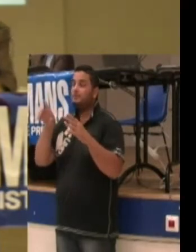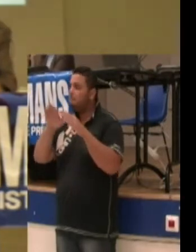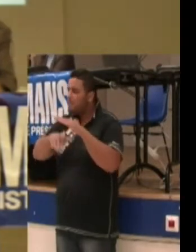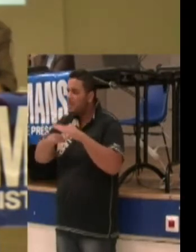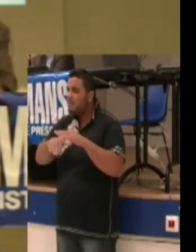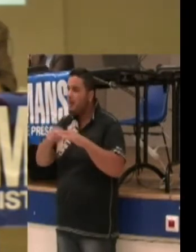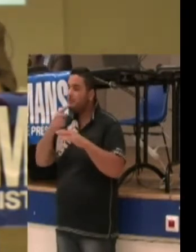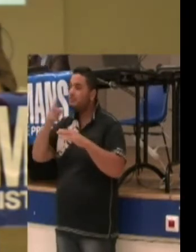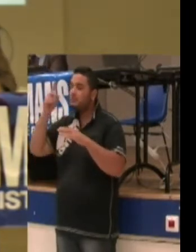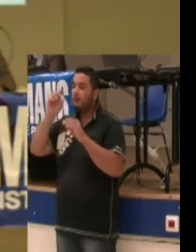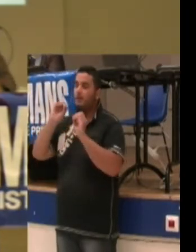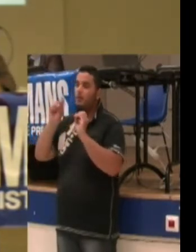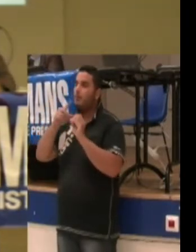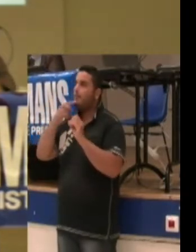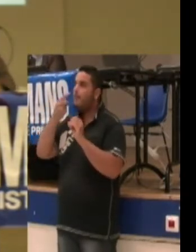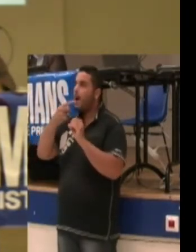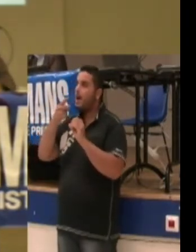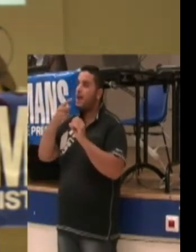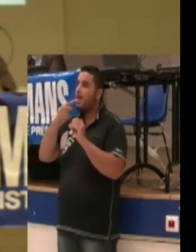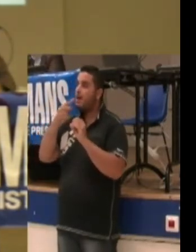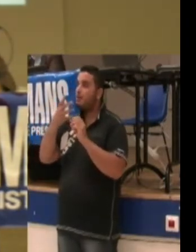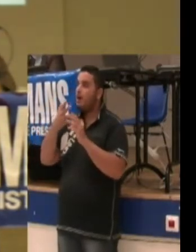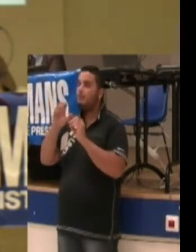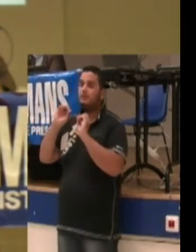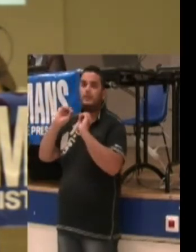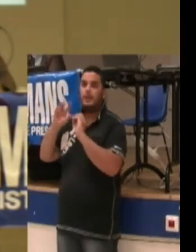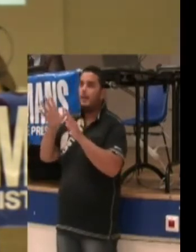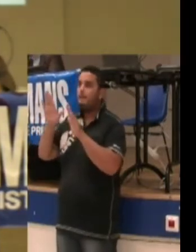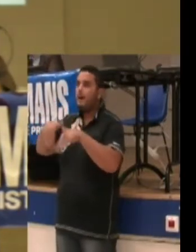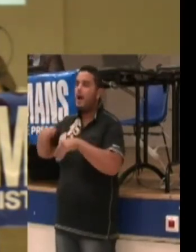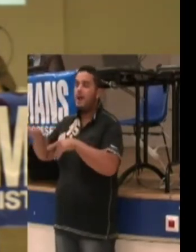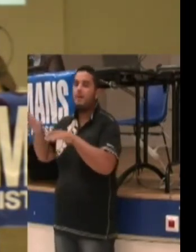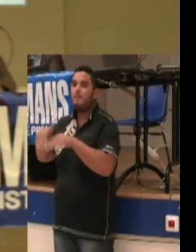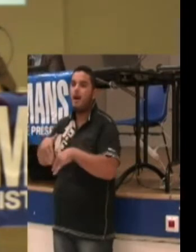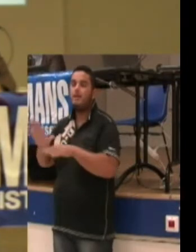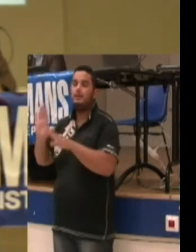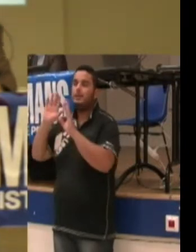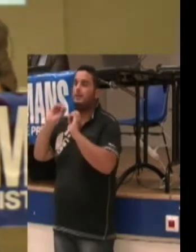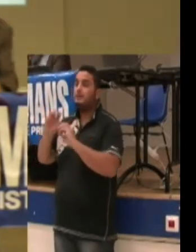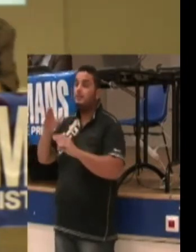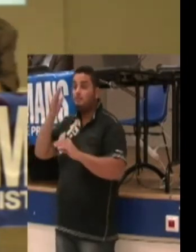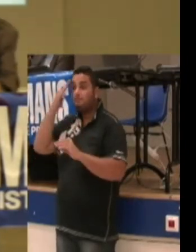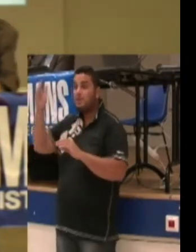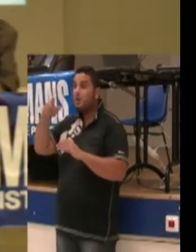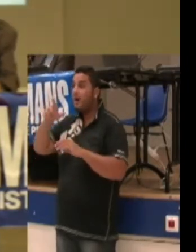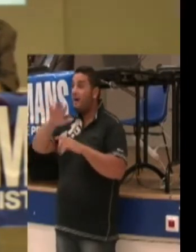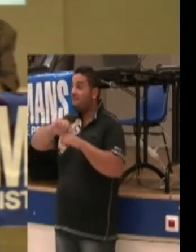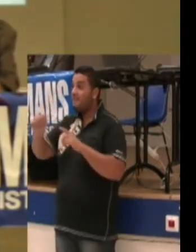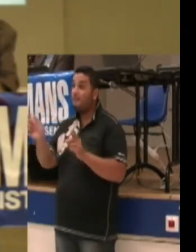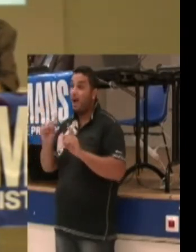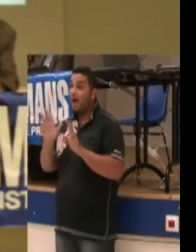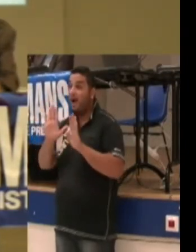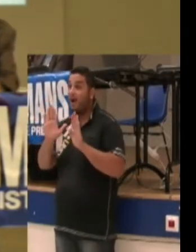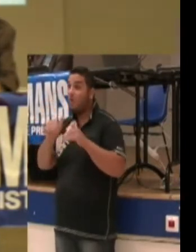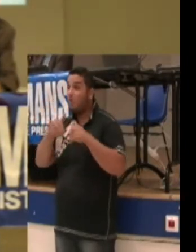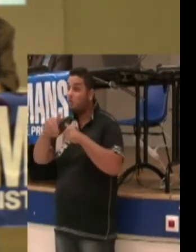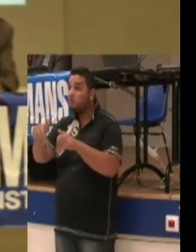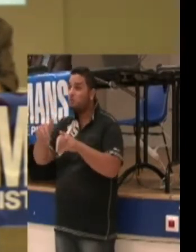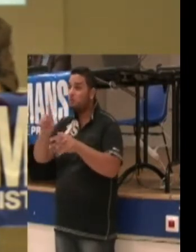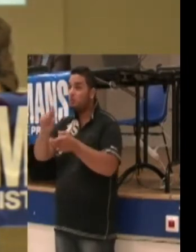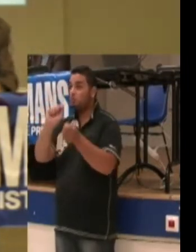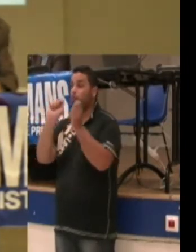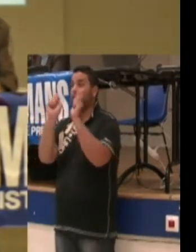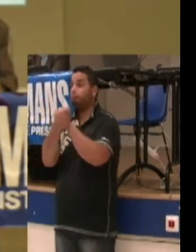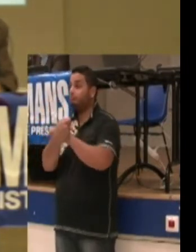tu dis, ça c'est mal, c'est pas bien. Ok? Pourquoi? Parce que si tu le fais pas, tu deviens toi-même, tu fais partie de